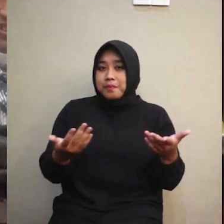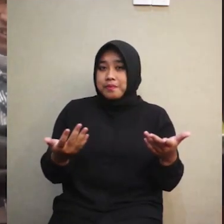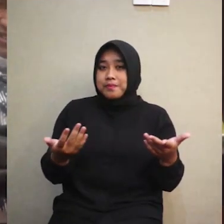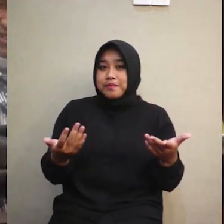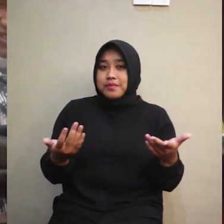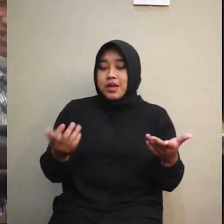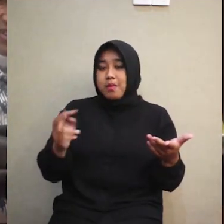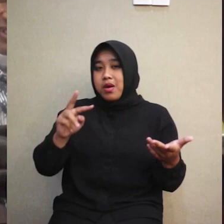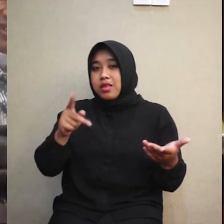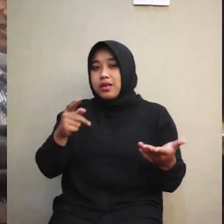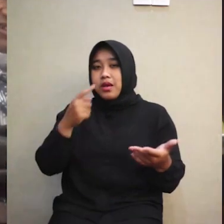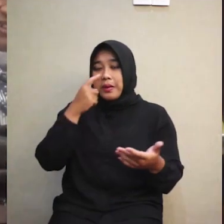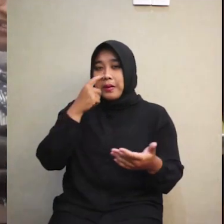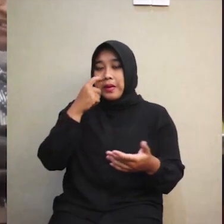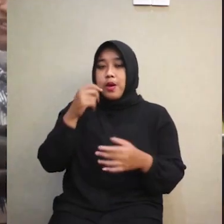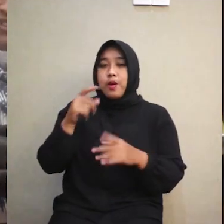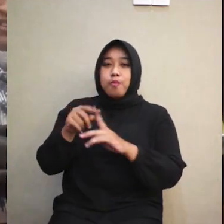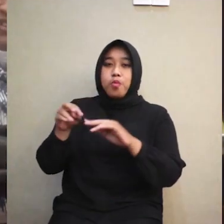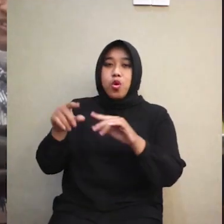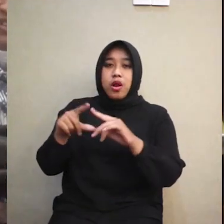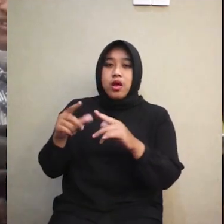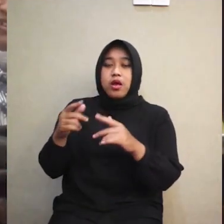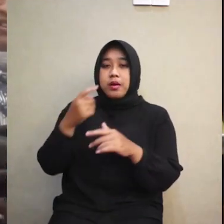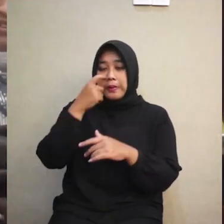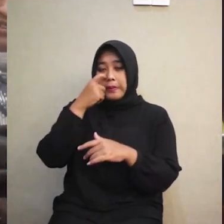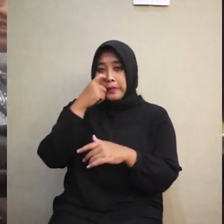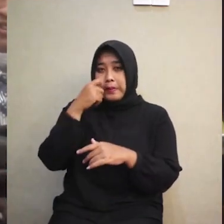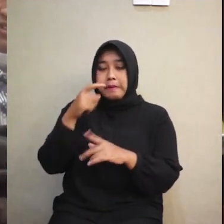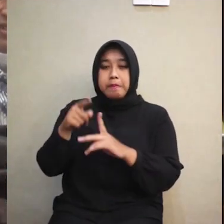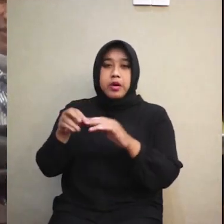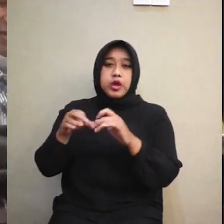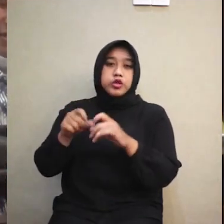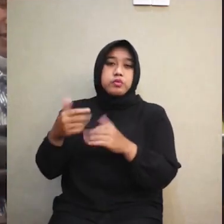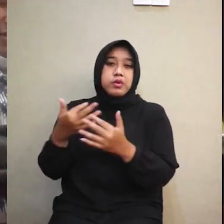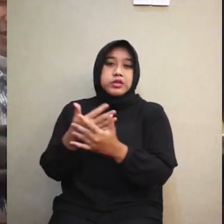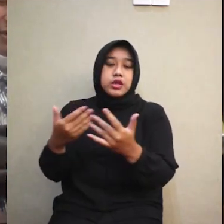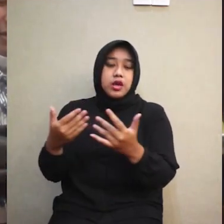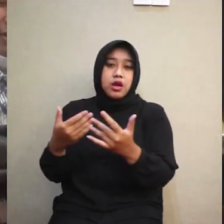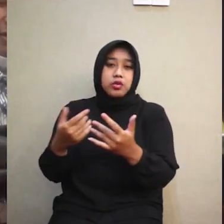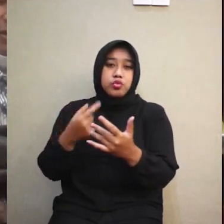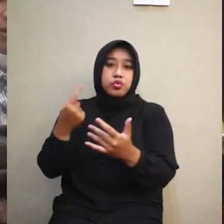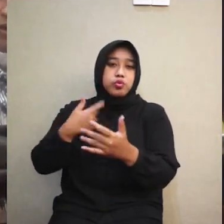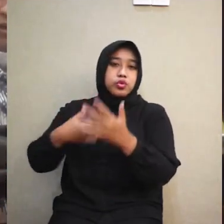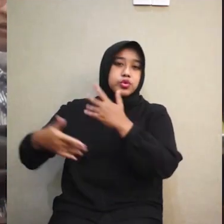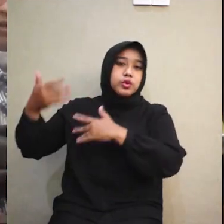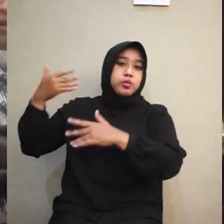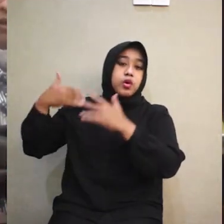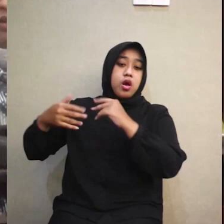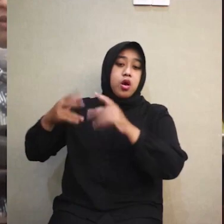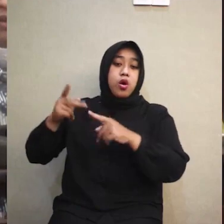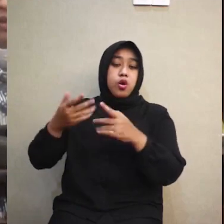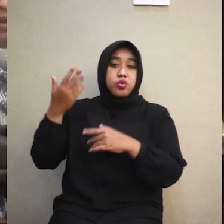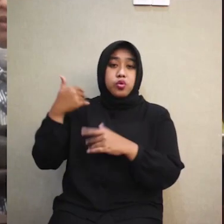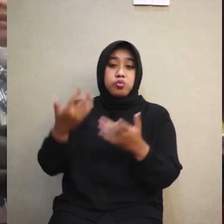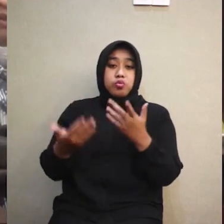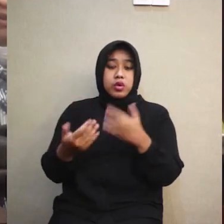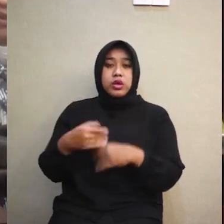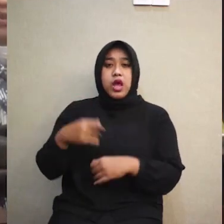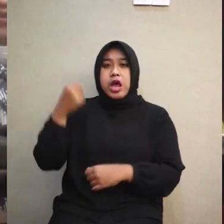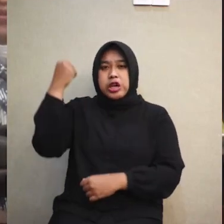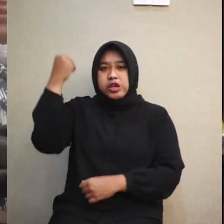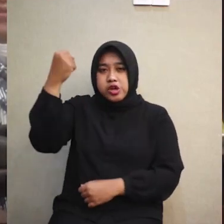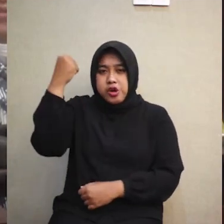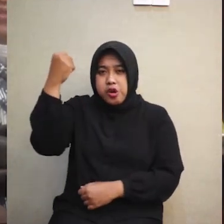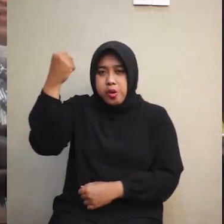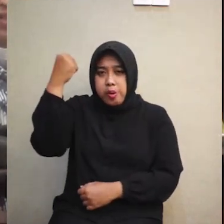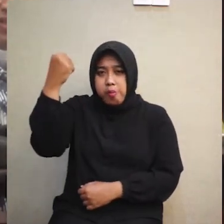pola pressure yang dilakukan oleh masyarakat sipil di zaman-zaman dulu gitu loh kalau dulu mungkin kita demo gitu ya